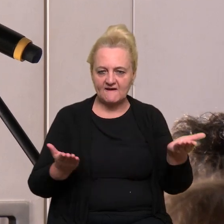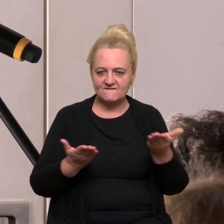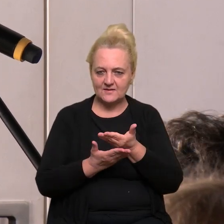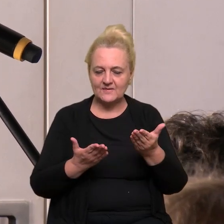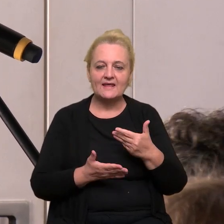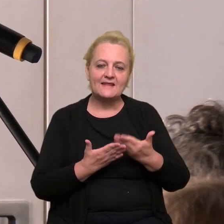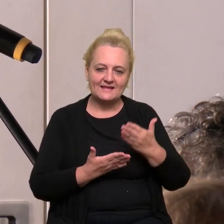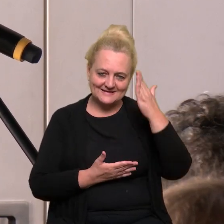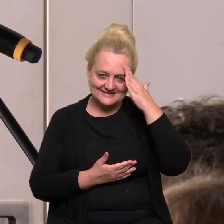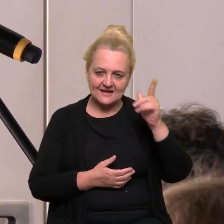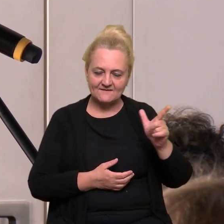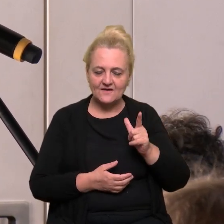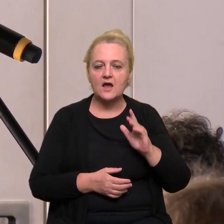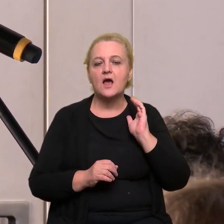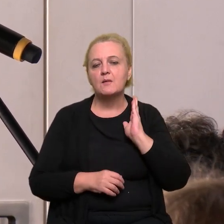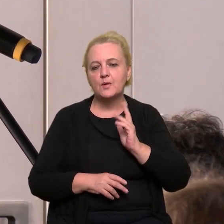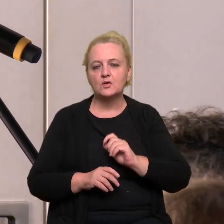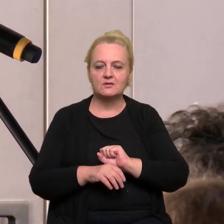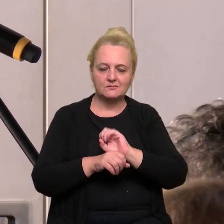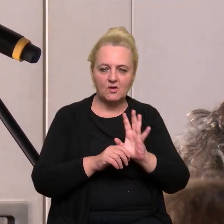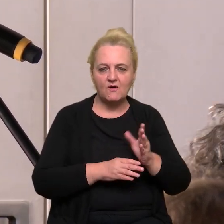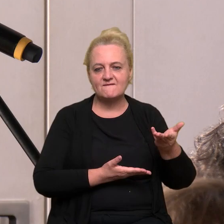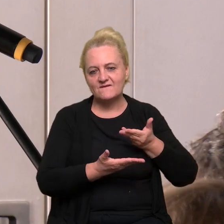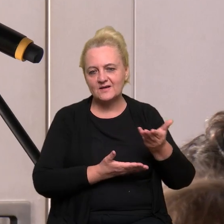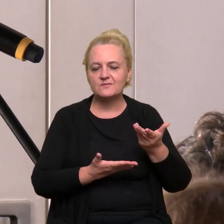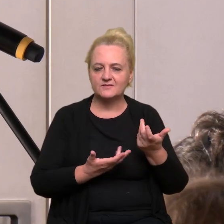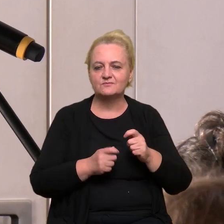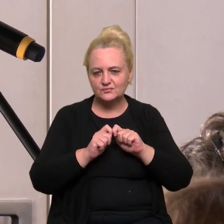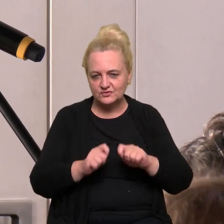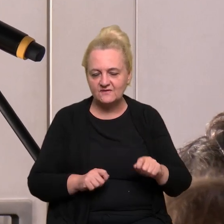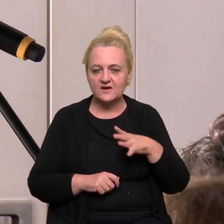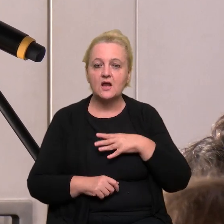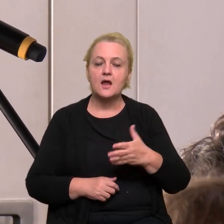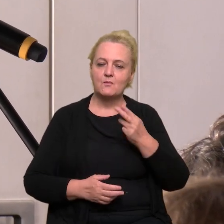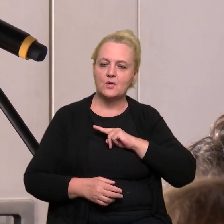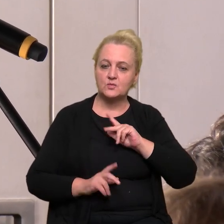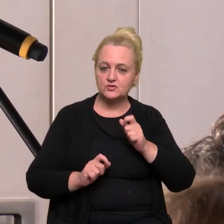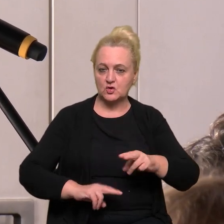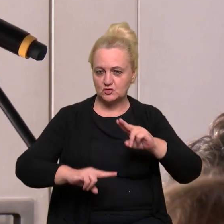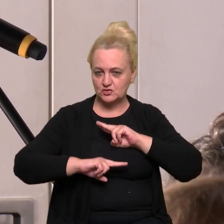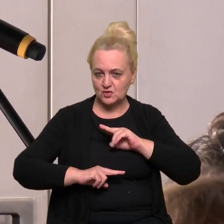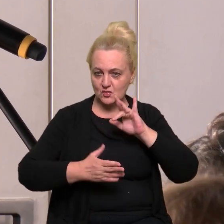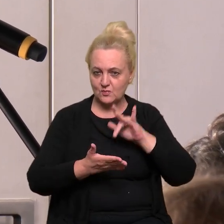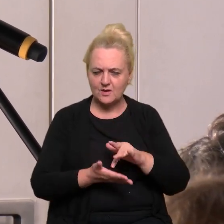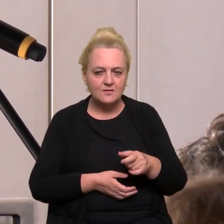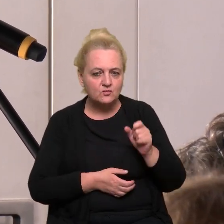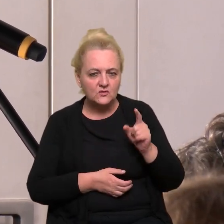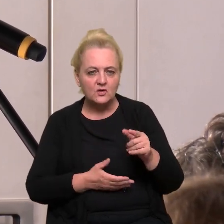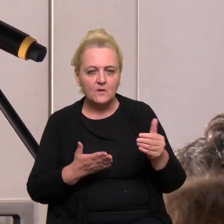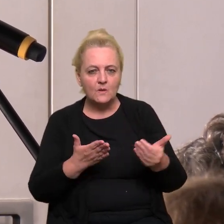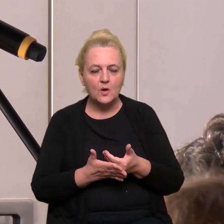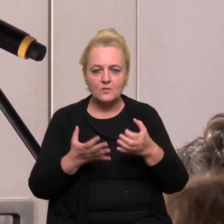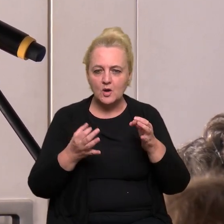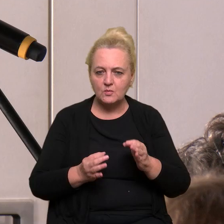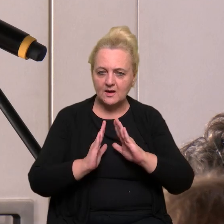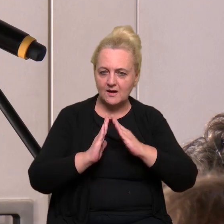Dlatego się znamy. Później koronawirus niestety przerwał tę wymianę. Co mi się podoba, że w Sopocie mogę natknąć się na nową